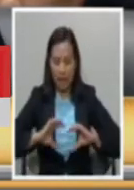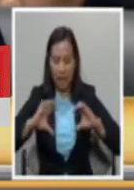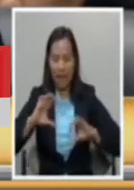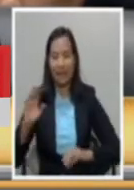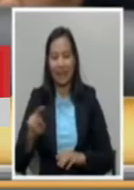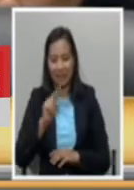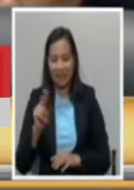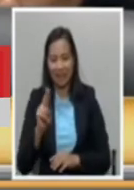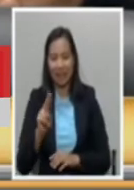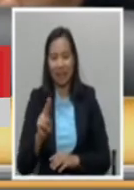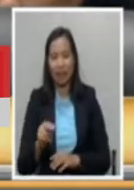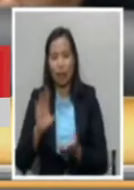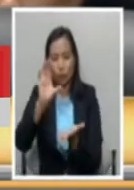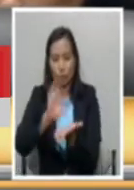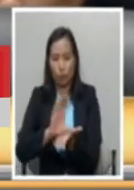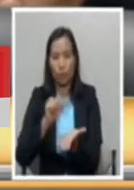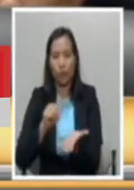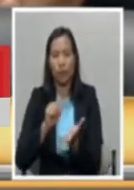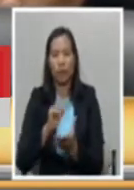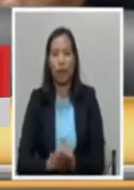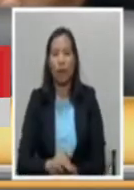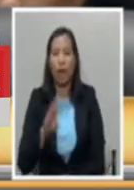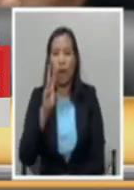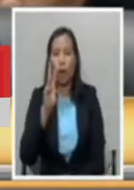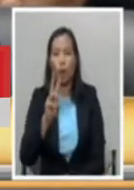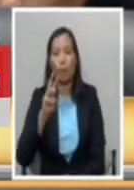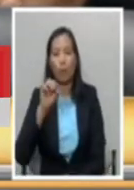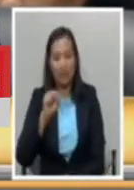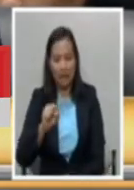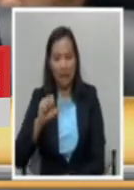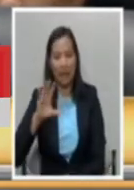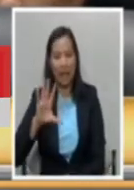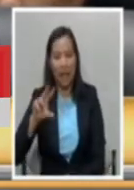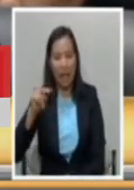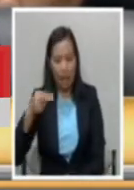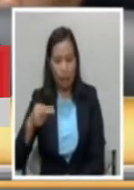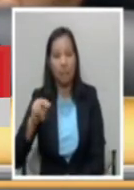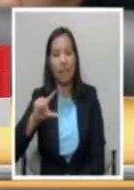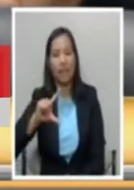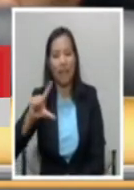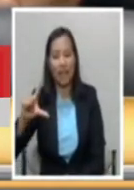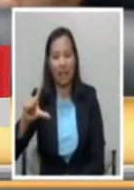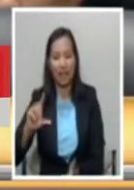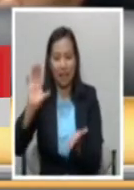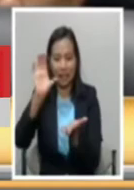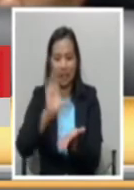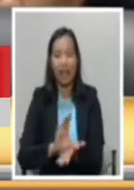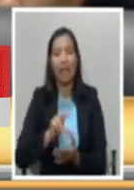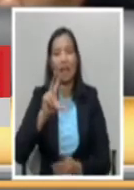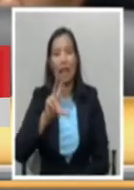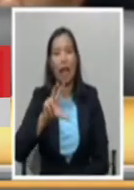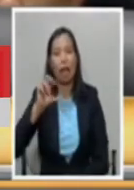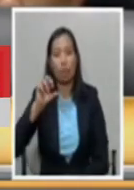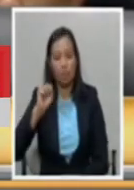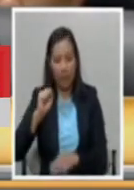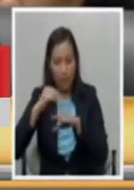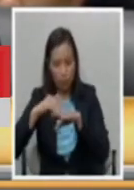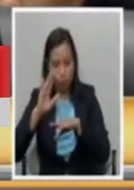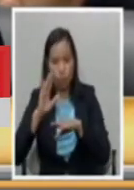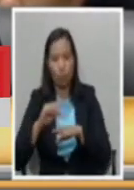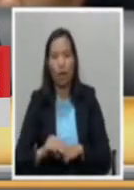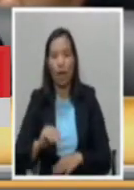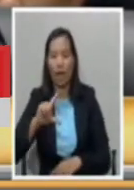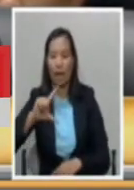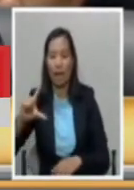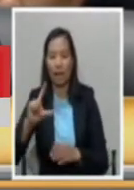อยู่เนี่ยในวงเงิน 650,000 ล้านเหลือเงินสุทธิในการลงทุนเพียง 300,000 กว่าล้านเนี่ยไปสู่ขบวนการ